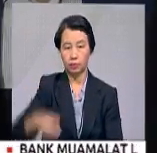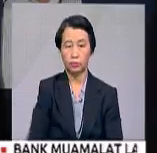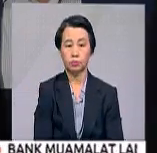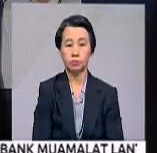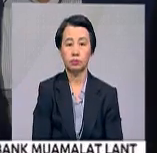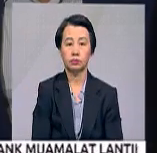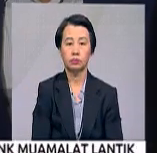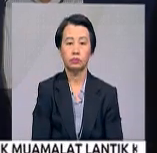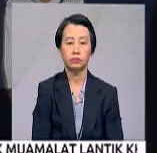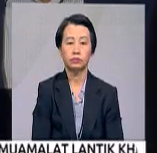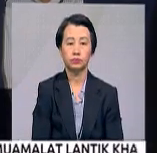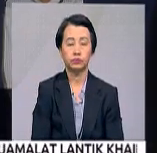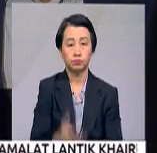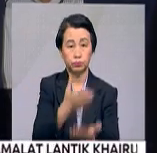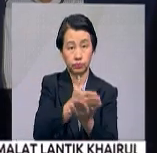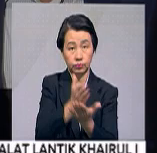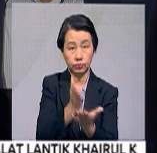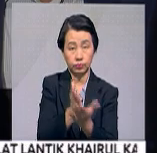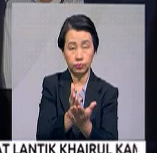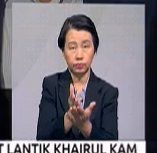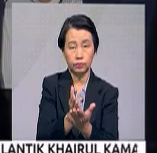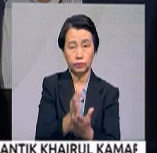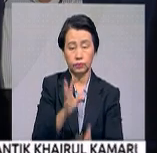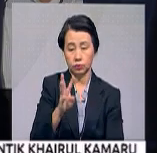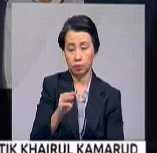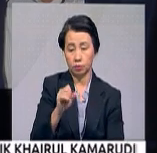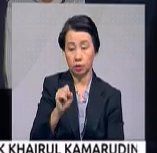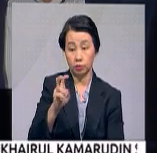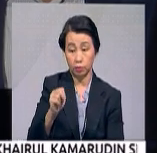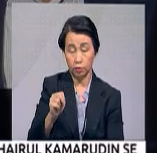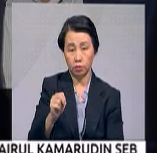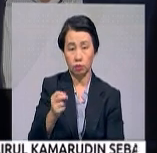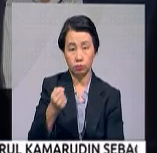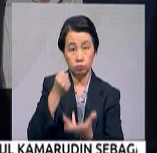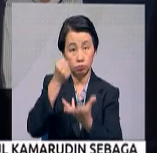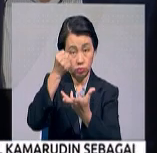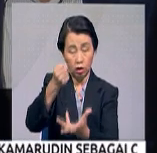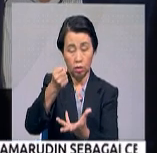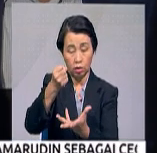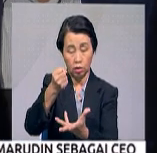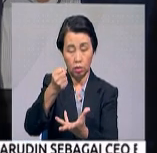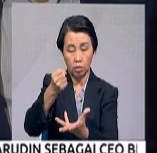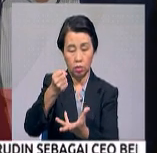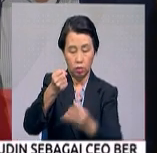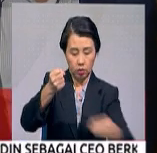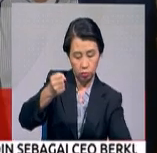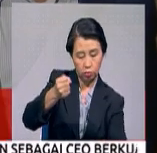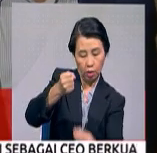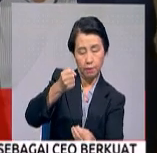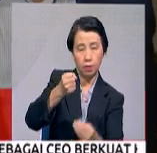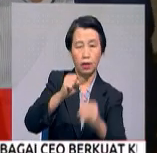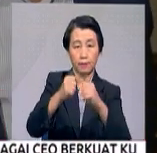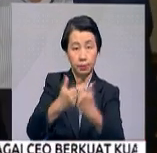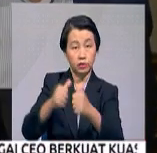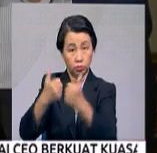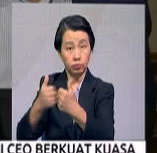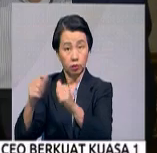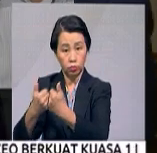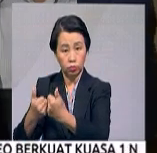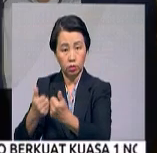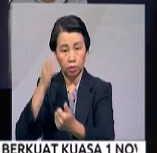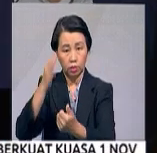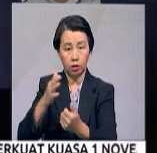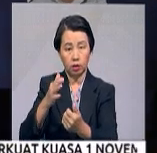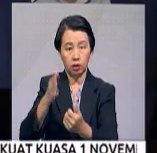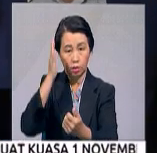Dalam belanjawan MSN khususnya, dana yang akan disuntikkan kepada persatuan-persatuan sukan yang akan